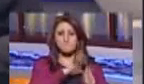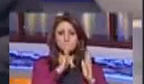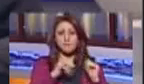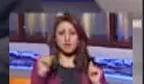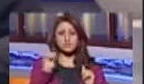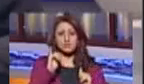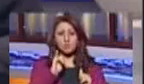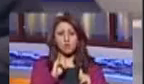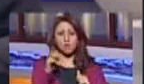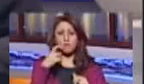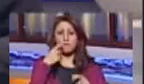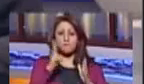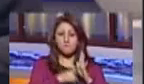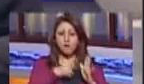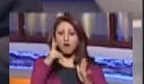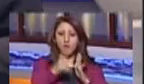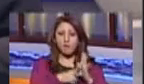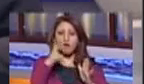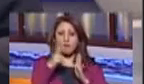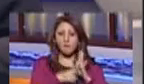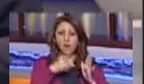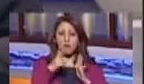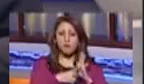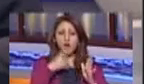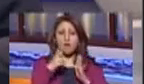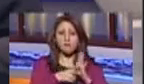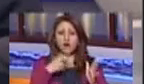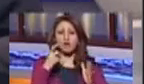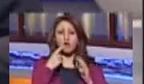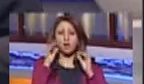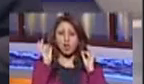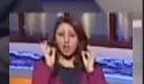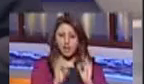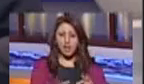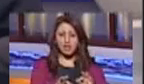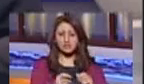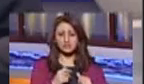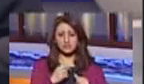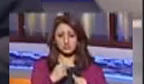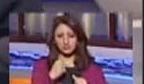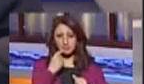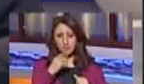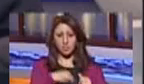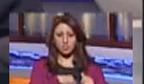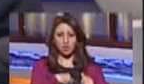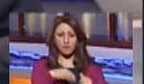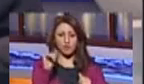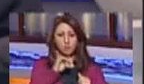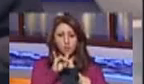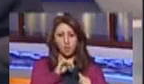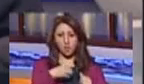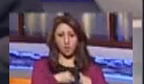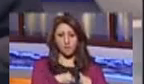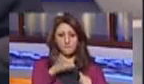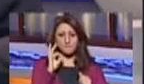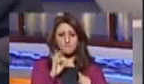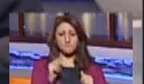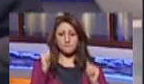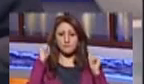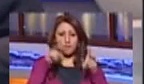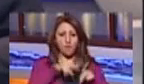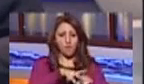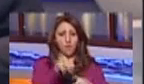تاني ومن تالت ورابع وللمرة المليون بقول إننا محتاجين النهاردة لغضب الضمير، ثورة ضد